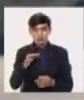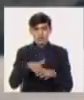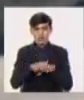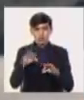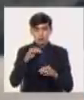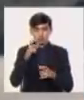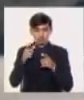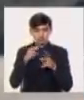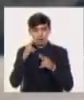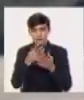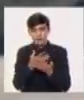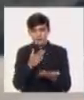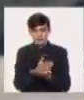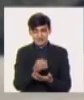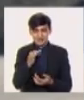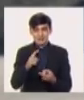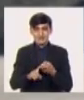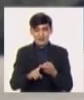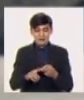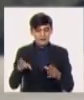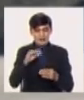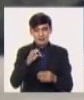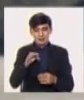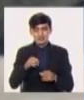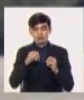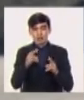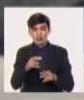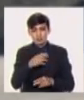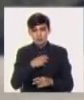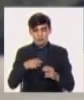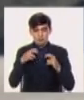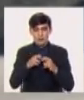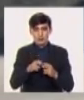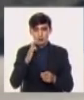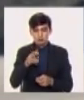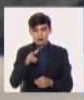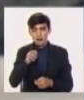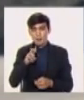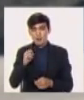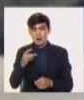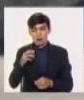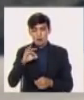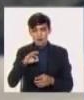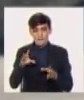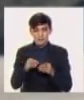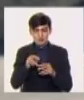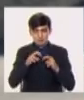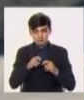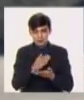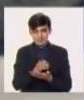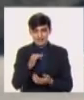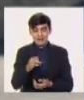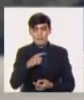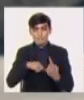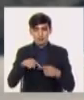Халықтың айқай шығарғанына бәрі байбалам салып, соны қазір зертханамен анықтап жатырмыз.